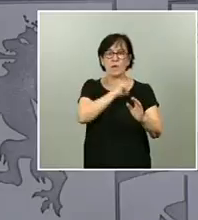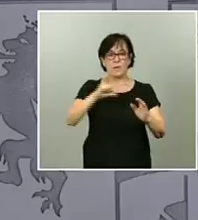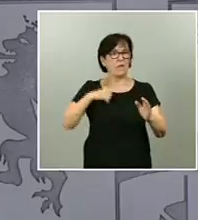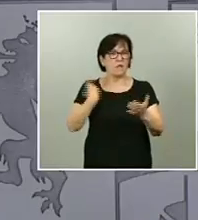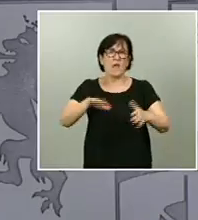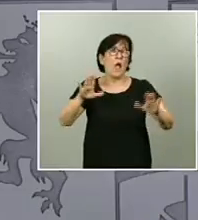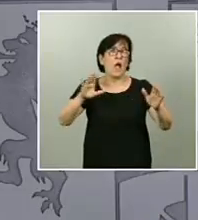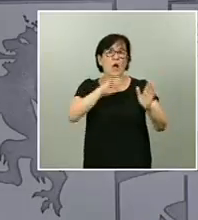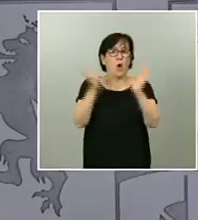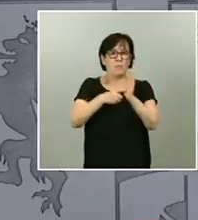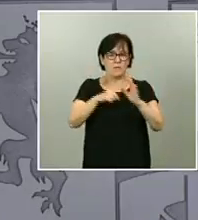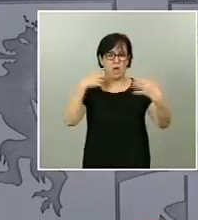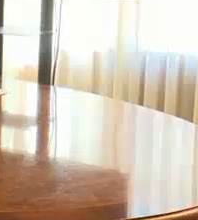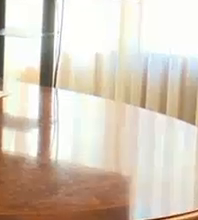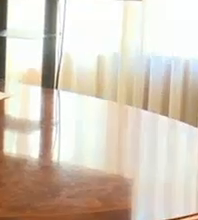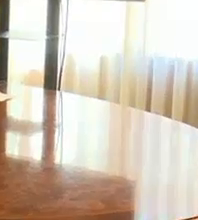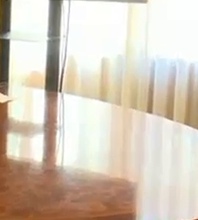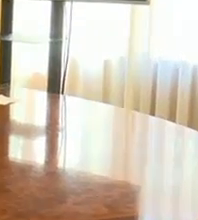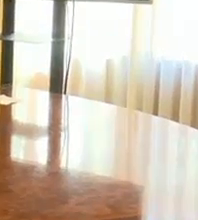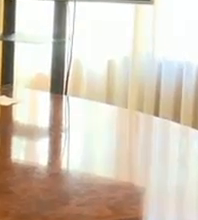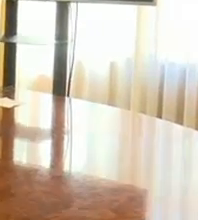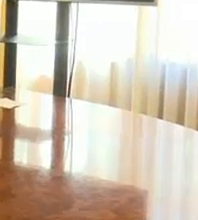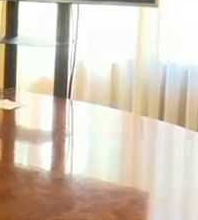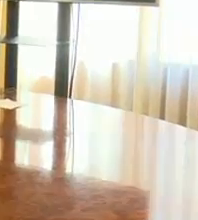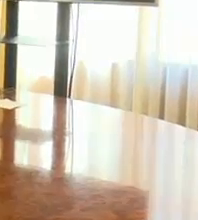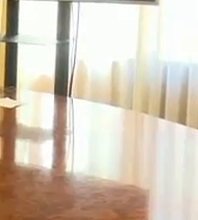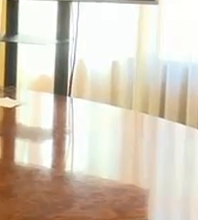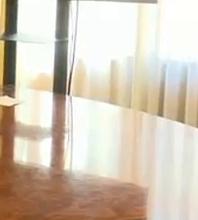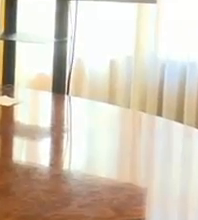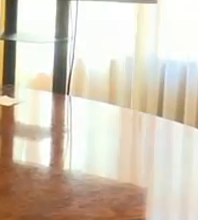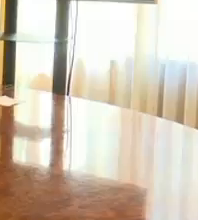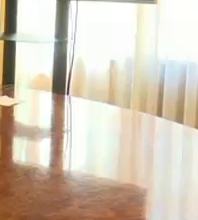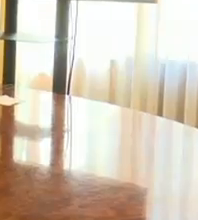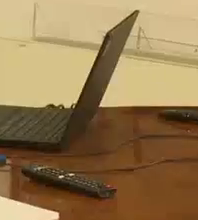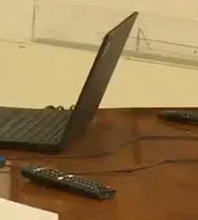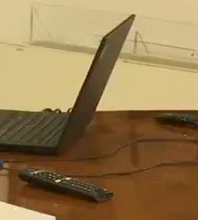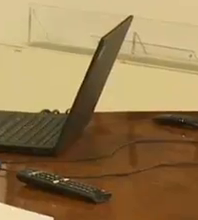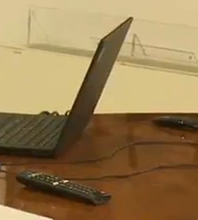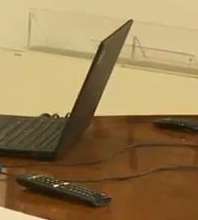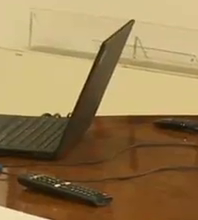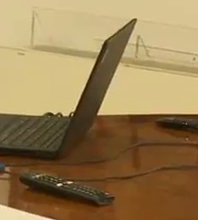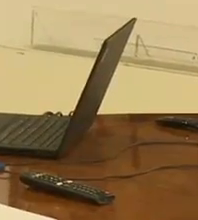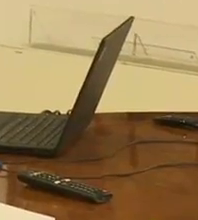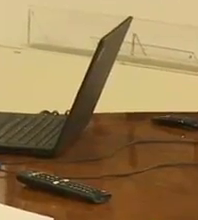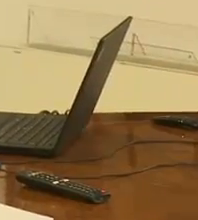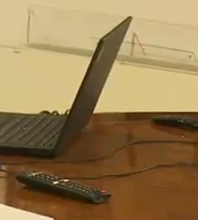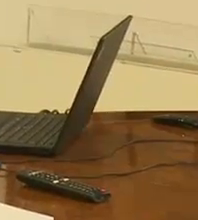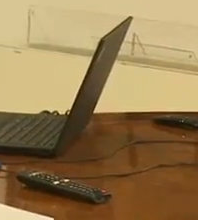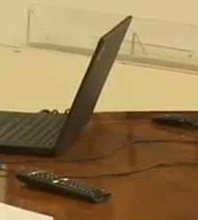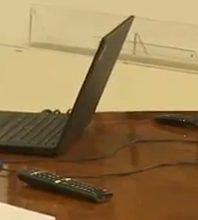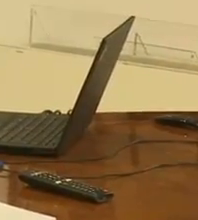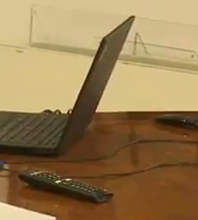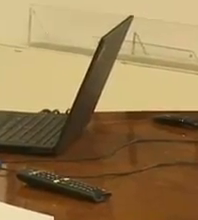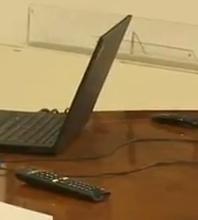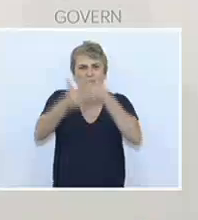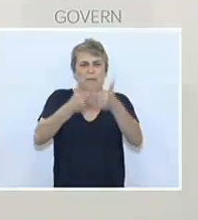i, per tant, es poden levantar l'estat d'alarma. Una possibilitat, la d'aixecar l'estat d'alarma abans d'hora, que de moment la presidenta Armengol